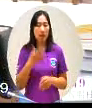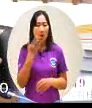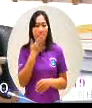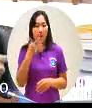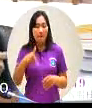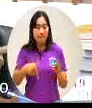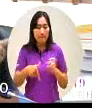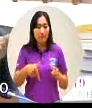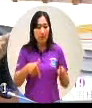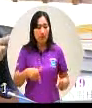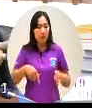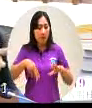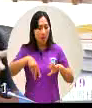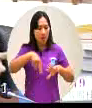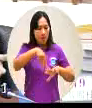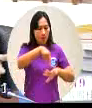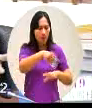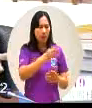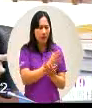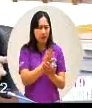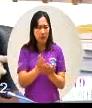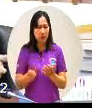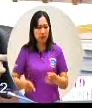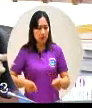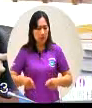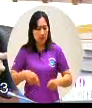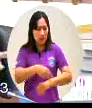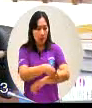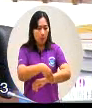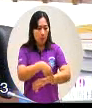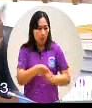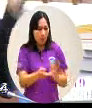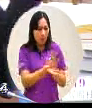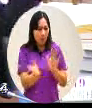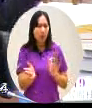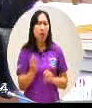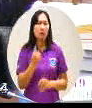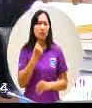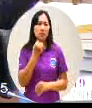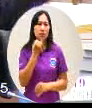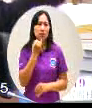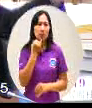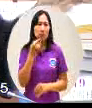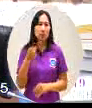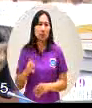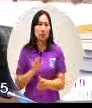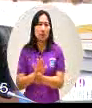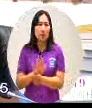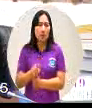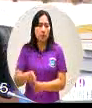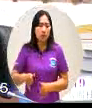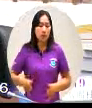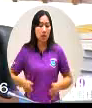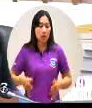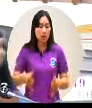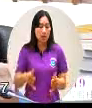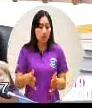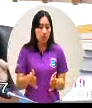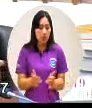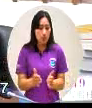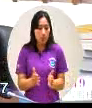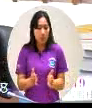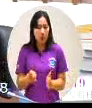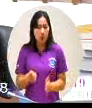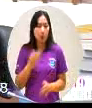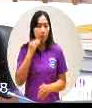道？哦，只有真侪这个设计会当展示出来啊，予伫这方面的路 真矮，会当行这